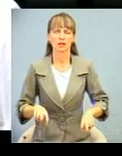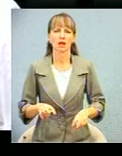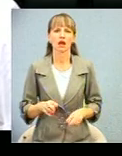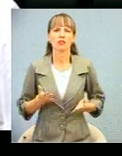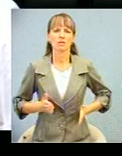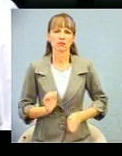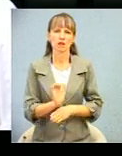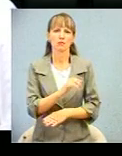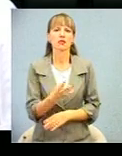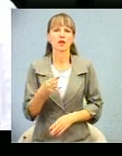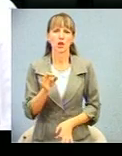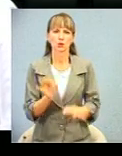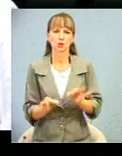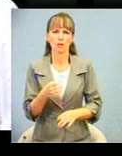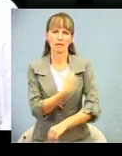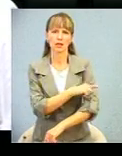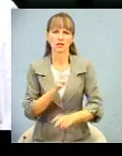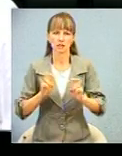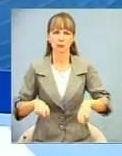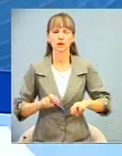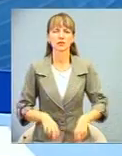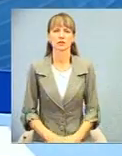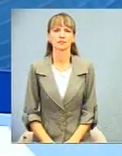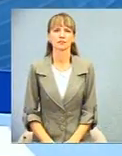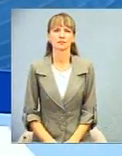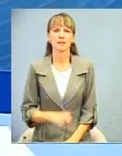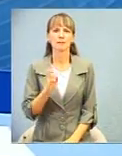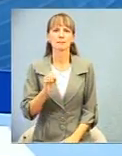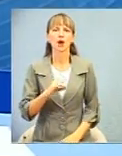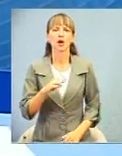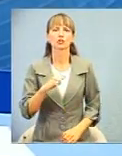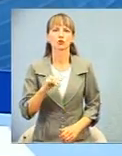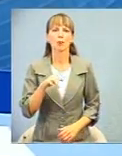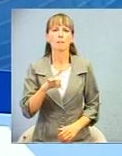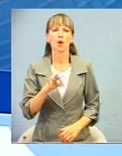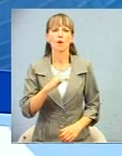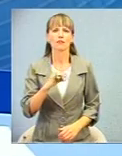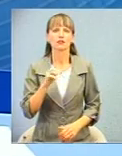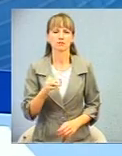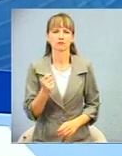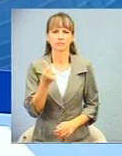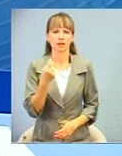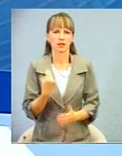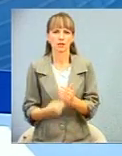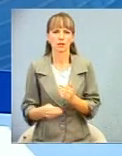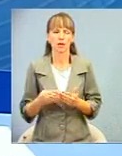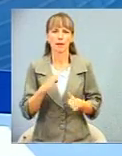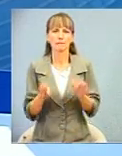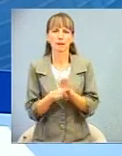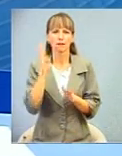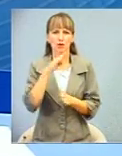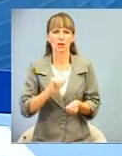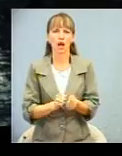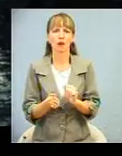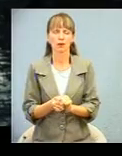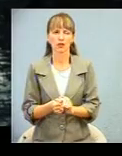чоловіка направлено для проведення судово-медичної експертизи. Баржу «Профіт» ледь не втопили підводні камені через відхилення від курсу,